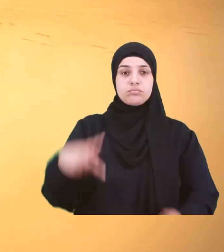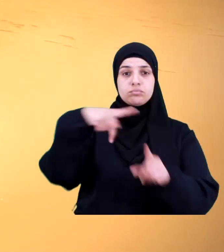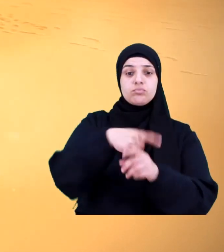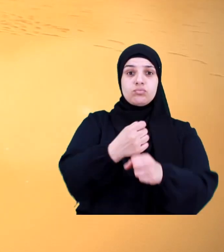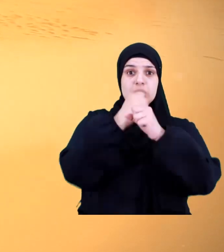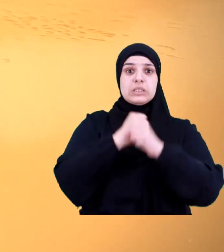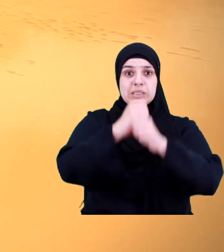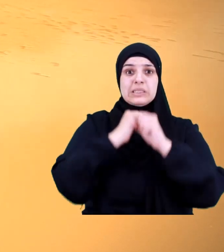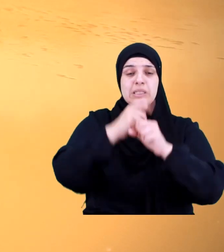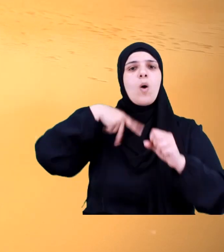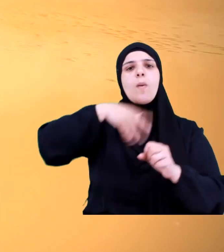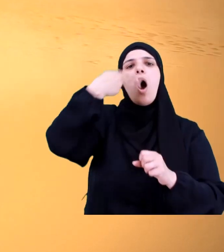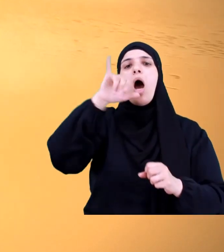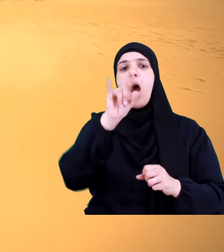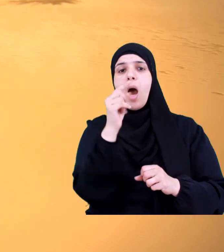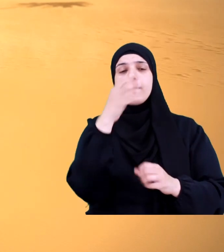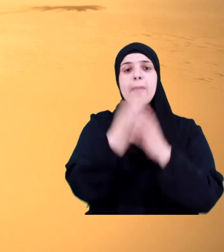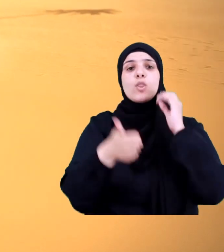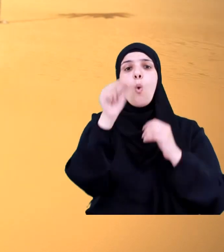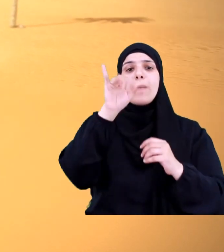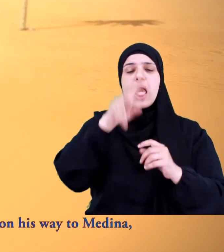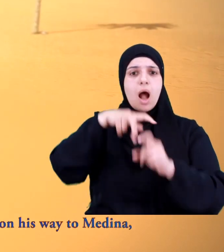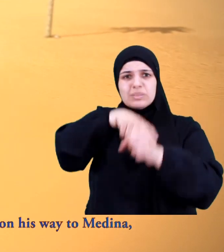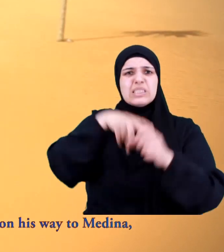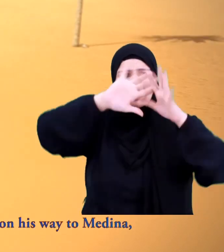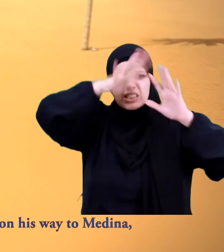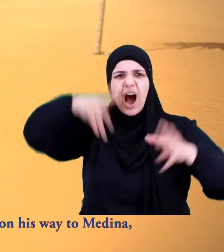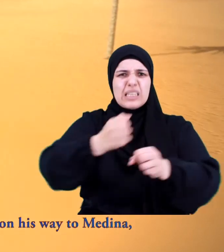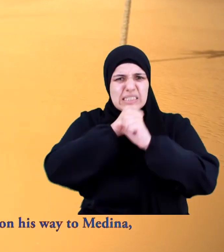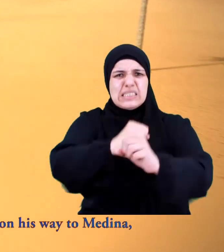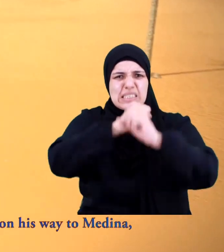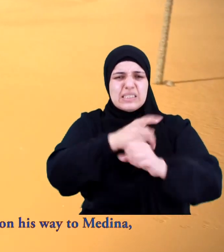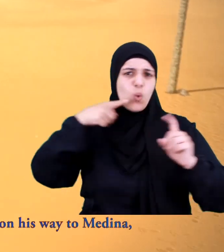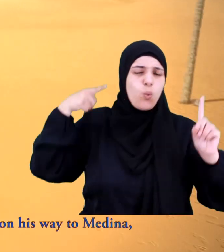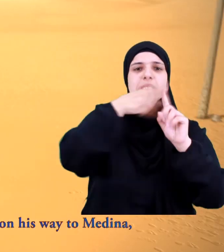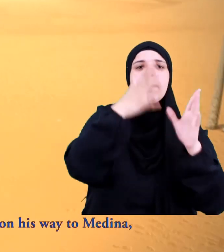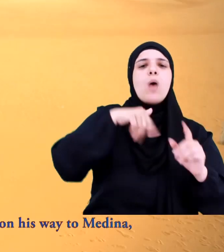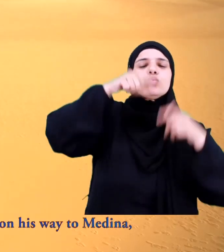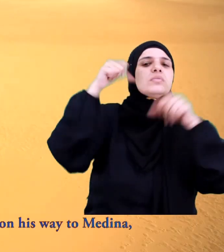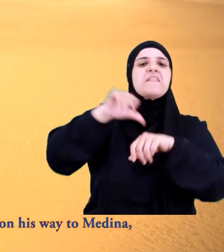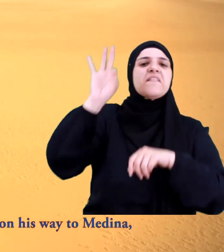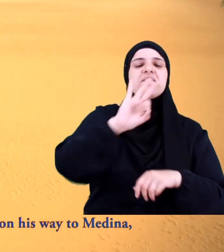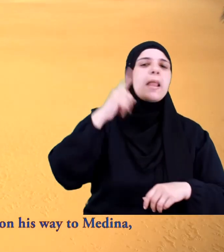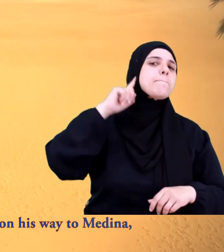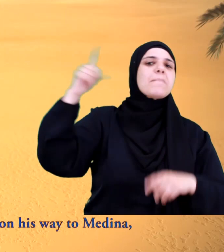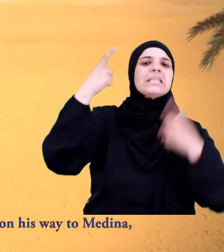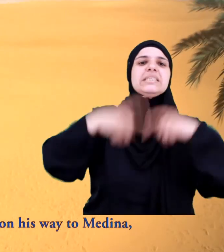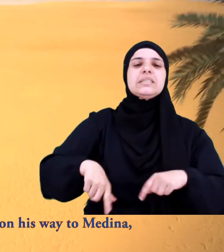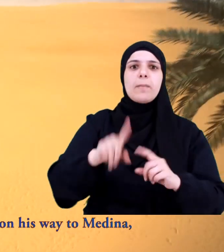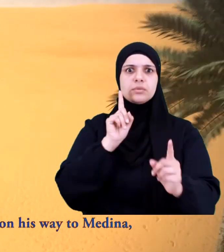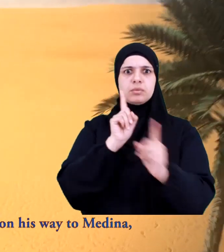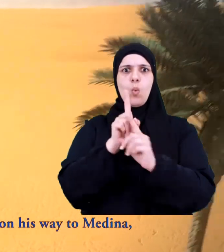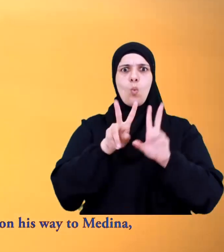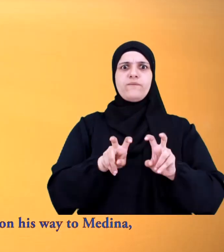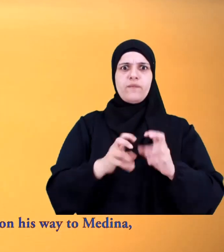في ذلك الوقت كان عمر بن أمية يقطع الصحراء في طريقه إلى المدينة، إلا